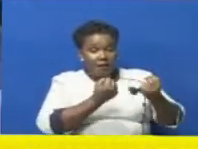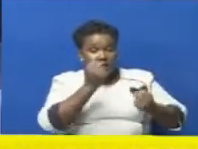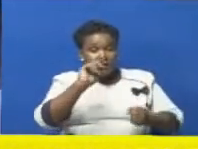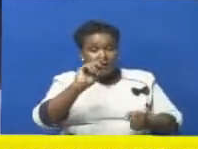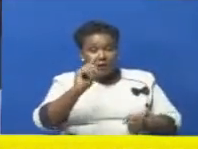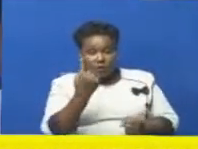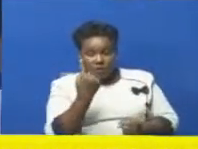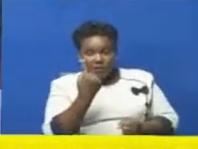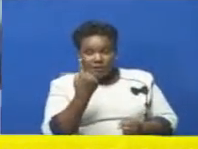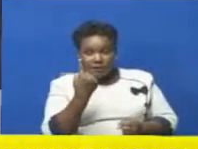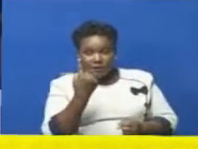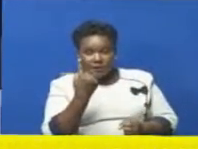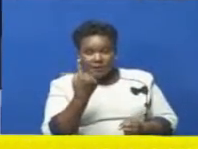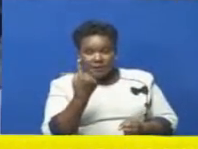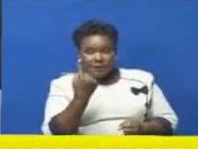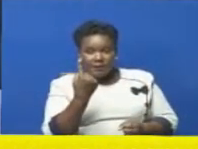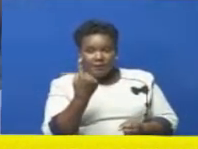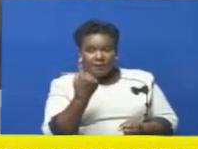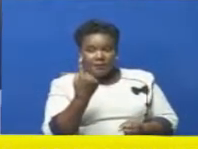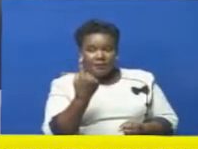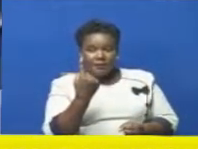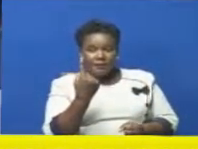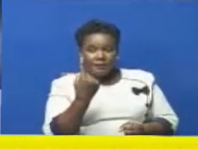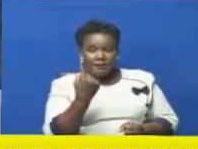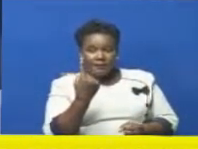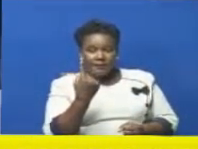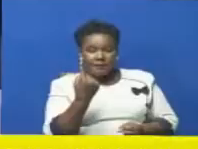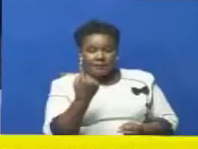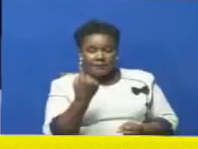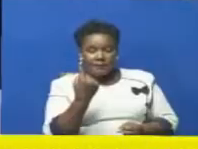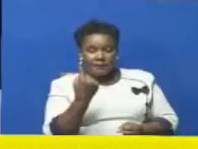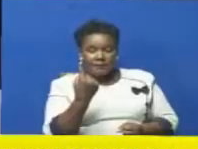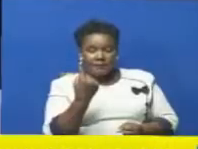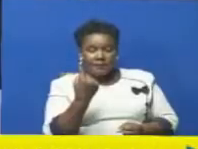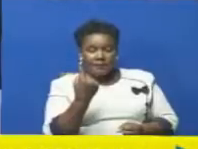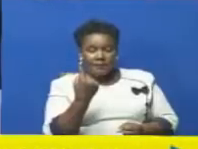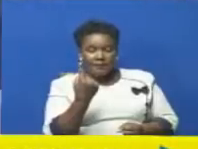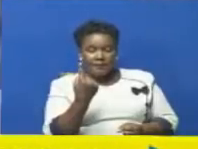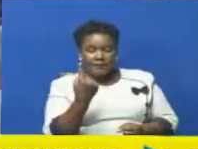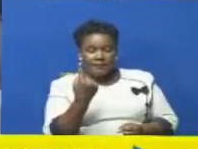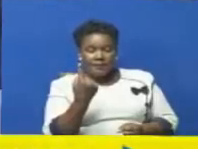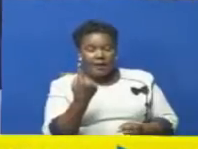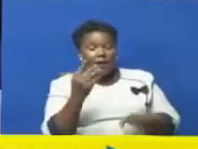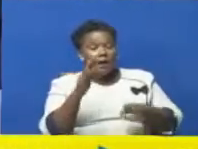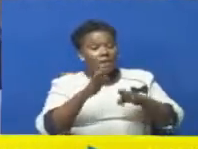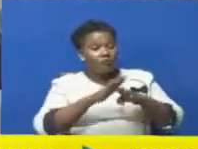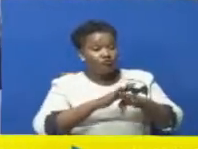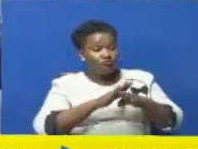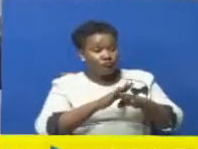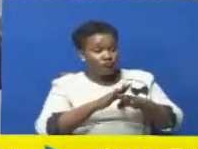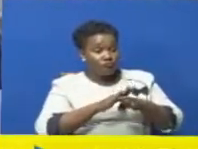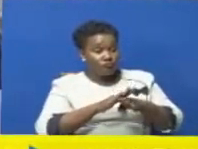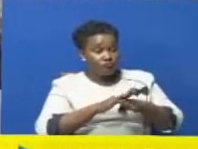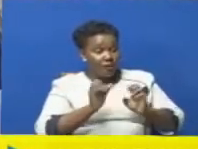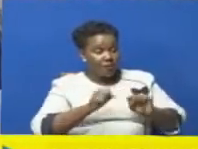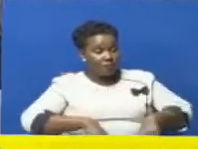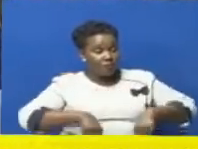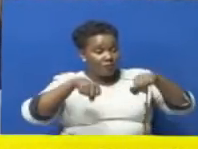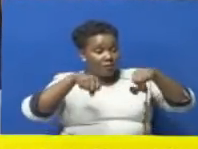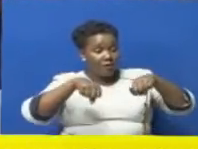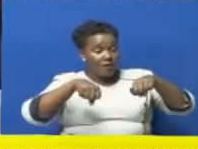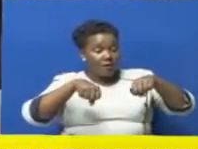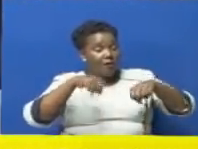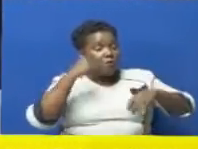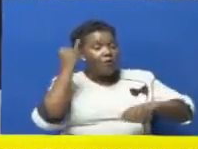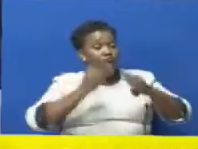ilitumiwa na ilikuwa ni gari ya aliyoitumia gavana wa mwisho wa Uingereza, Richard Turnbull.